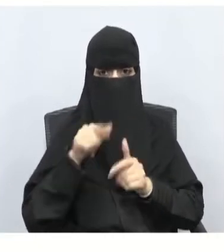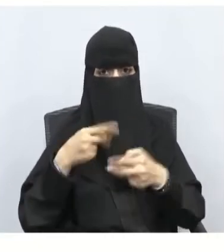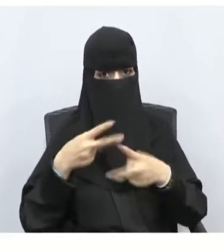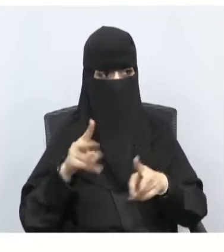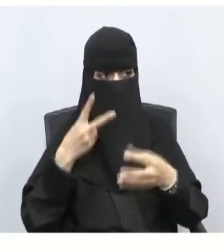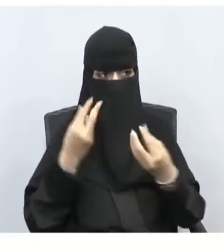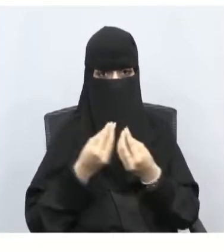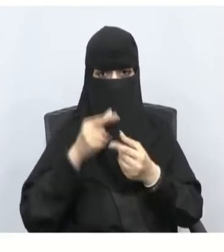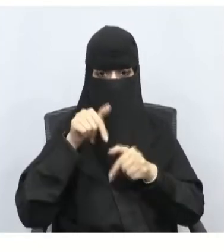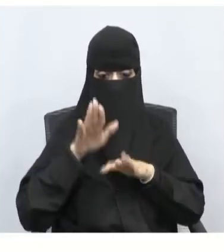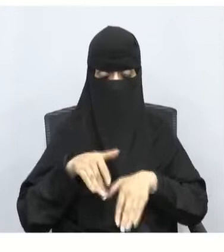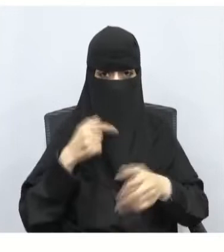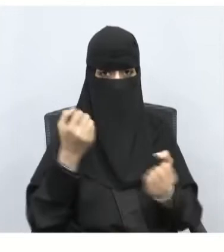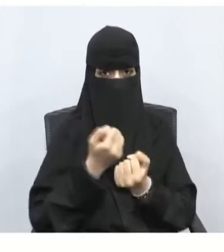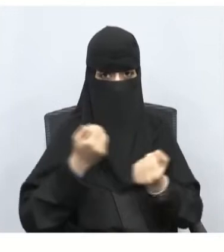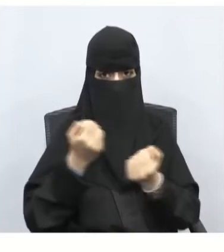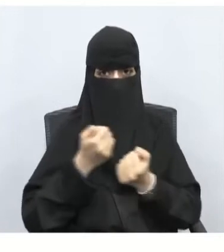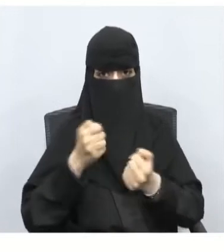لنبدأ سويا في هذا النشاط.